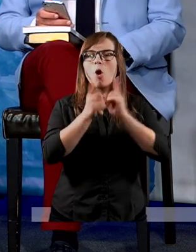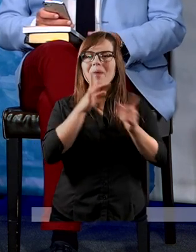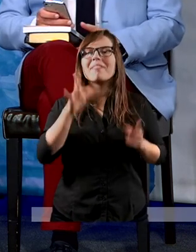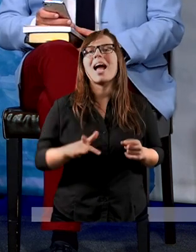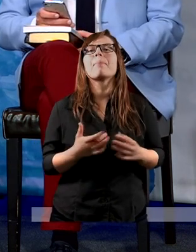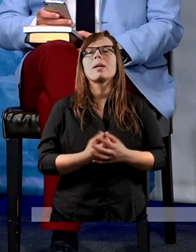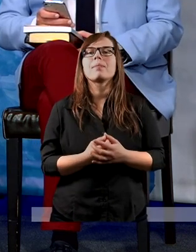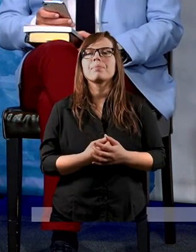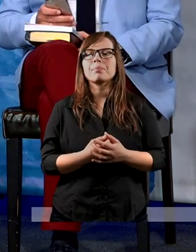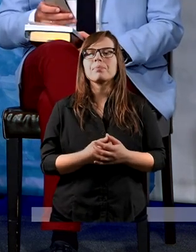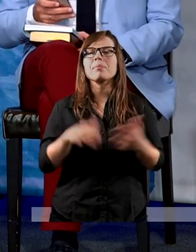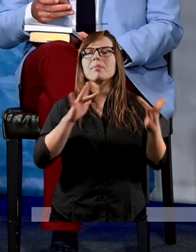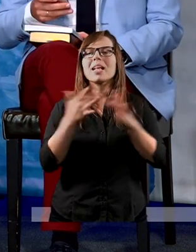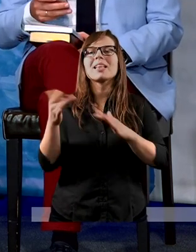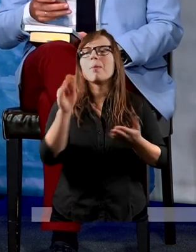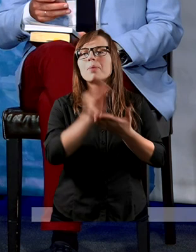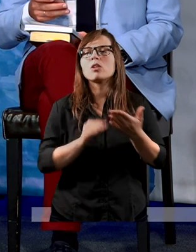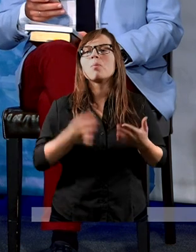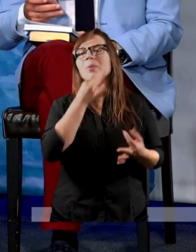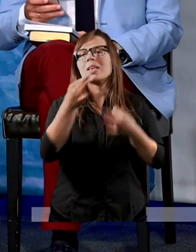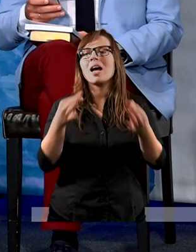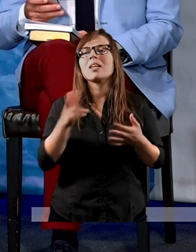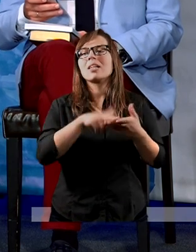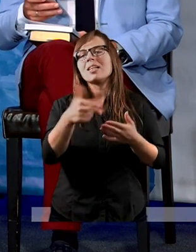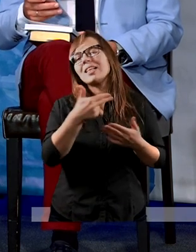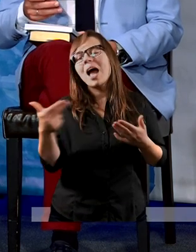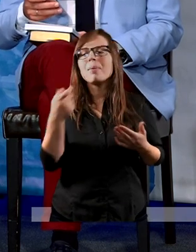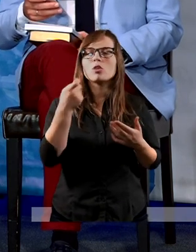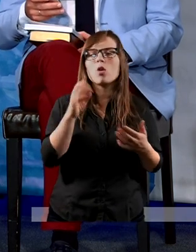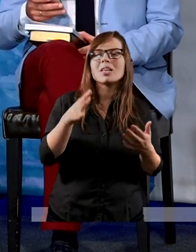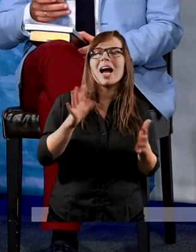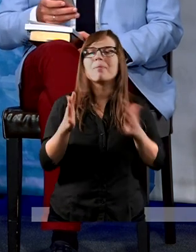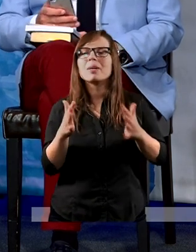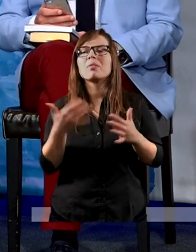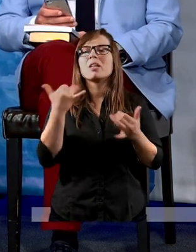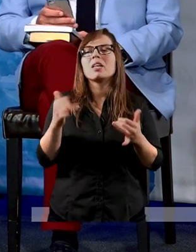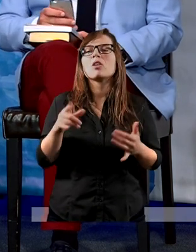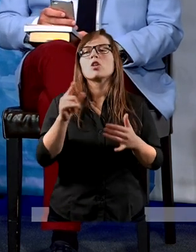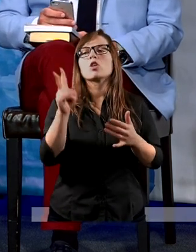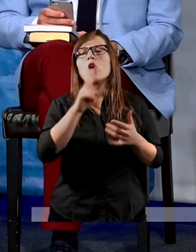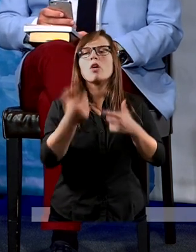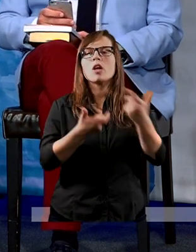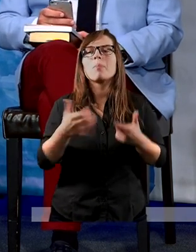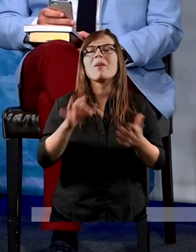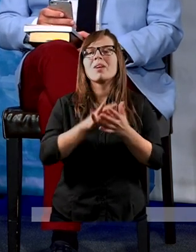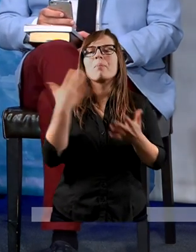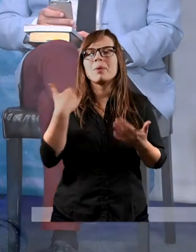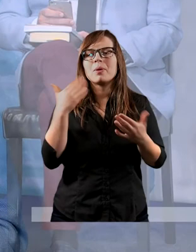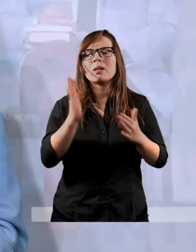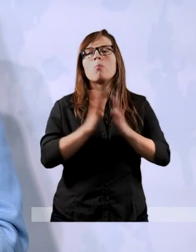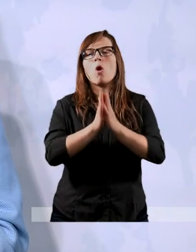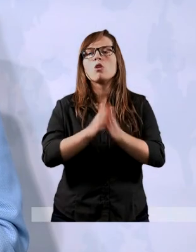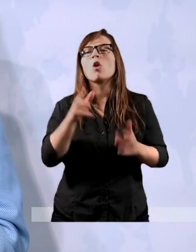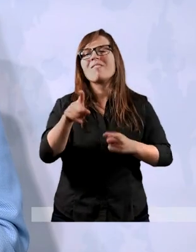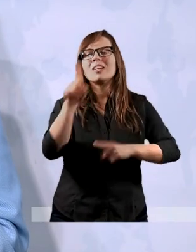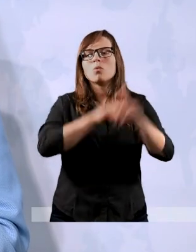rozmawiamy. Internauci piszą, pytają, bo się temat trochę taki sobotnio-niedzielny nam tutaj zrobił, więc pewnie będę prosił o dwa